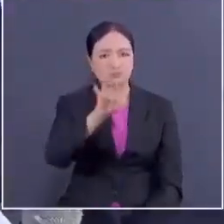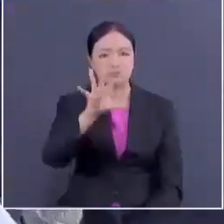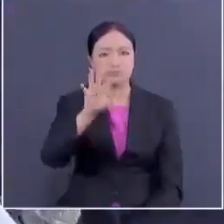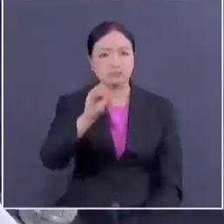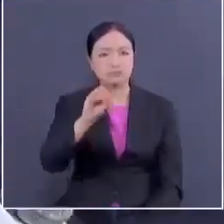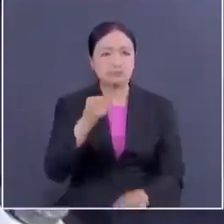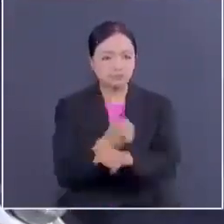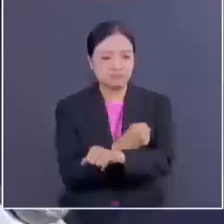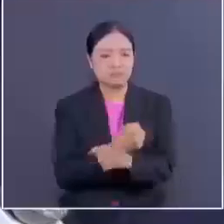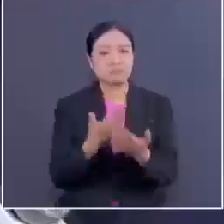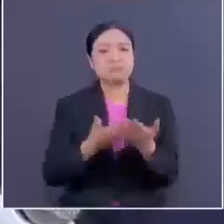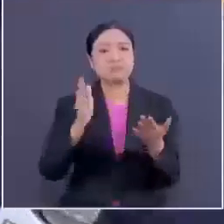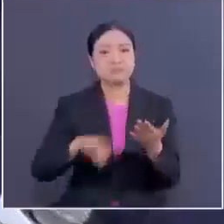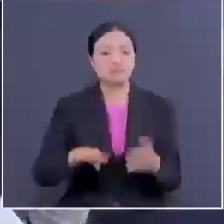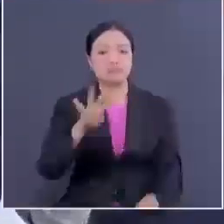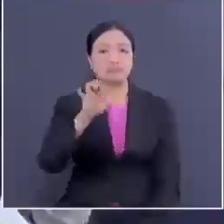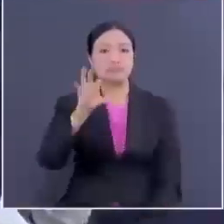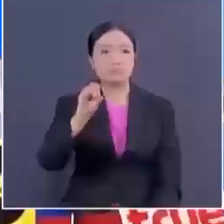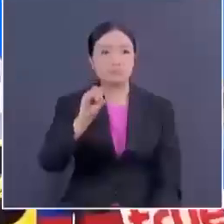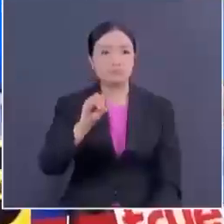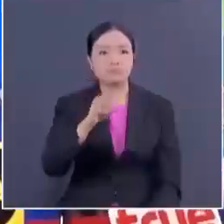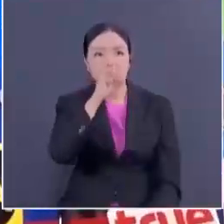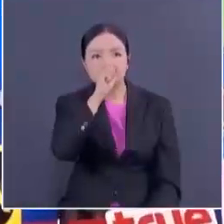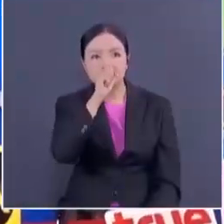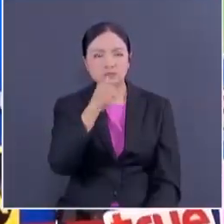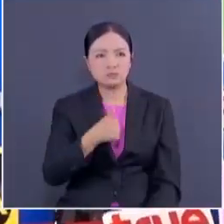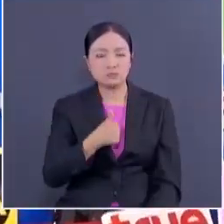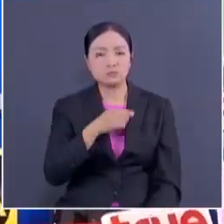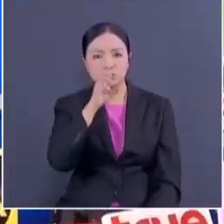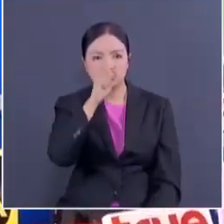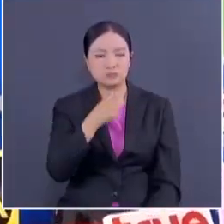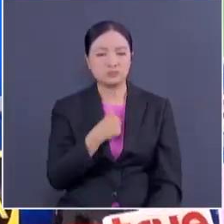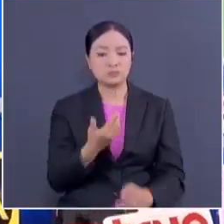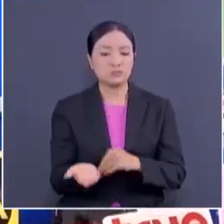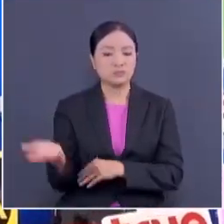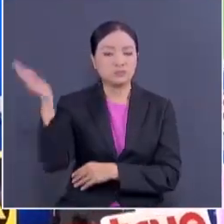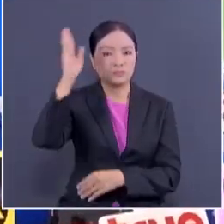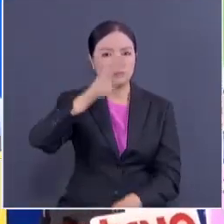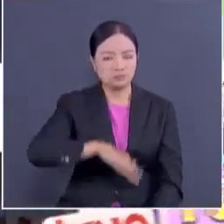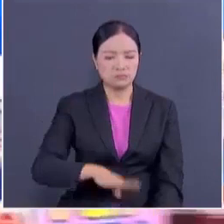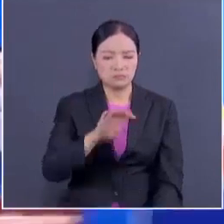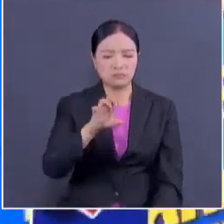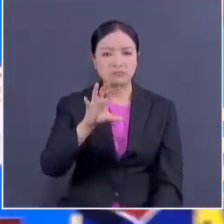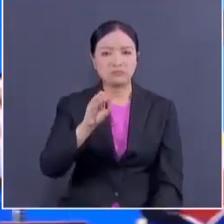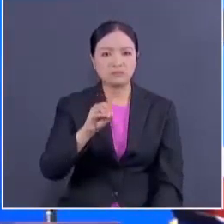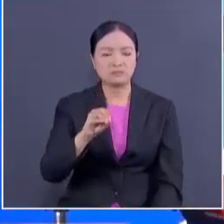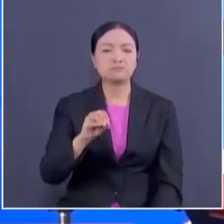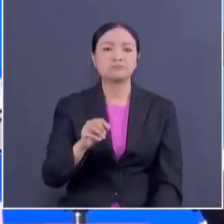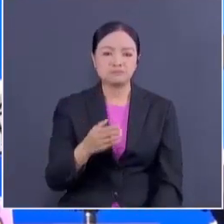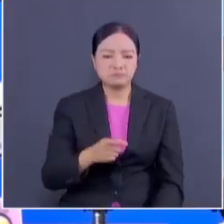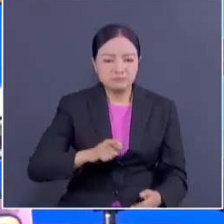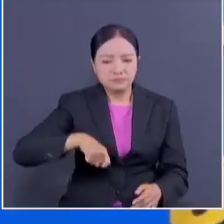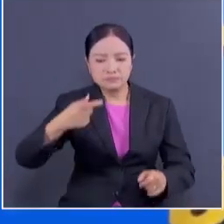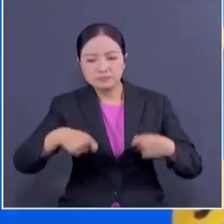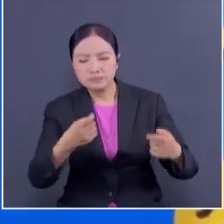บาทลงในช่อง YouTube ของตัวเองงานนี้มาร์ทก็เผยเลยค่ะบอกว่าตั้งใจอยากจะเป็นกระบอกเสียงเพราะว่าจะได้ช่วยสะท้อนความเป็นอยู่ของสังคมปัจจุบันจริงๆ